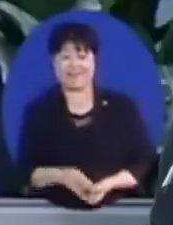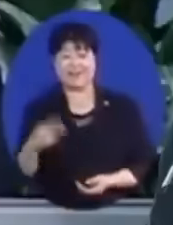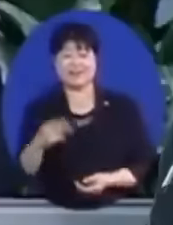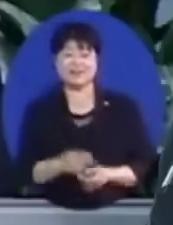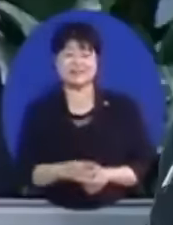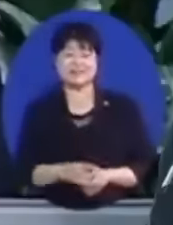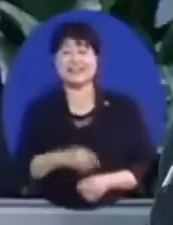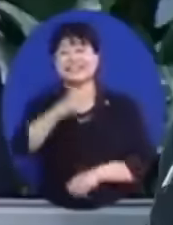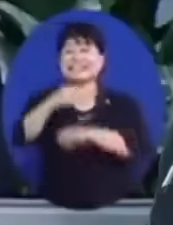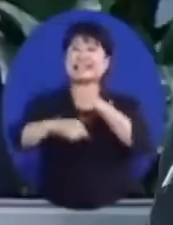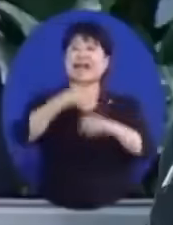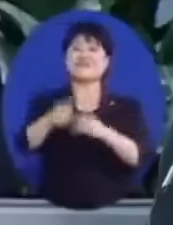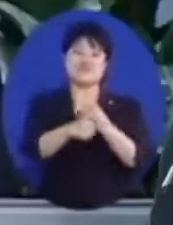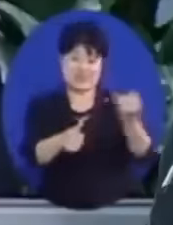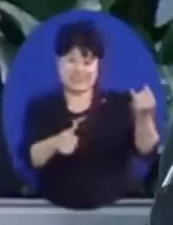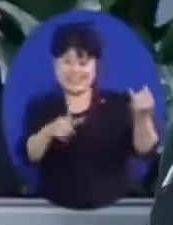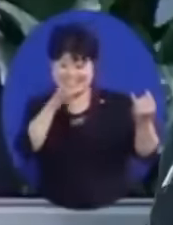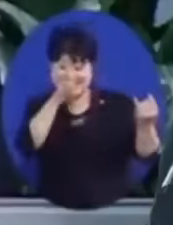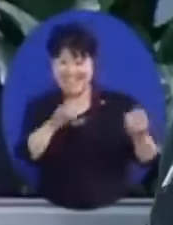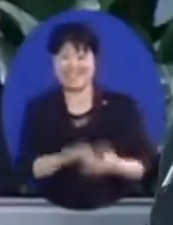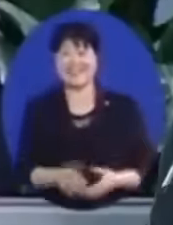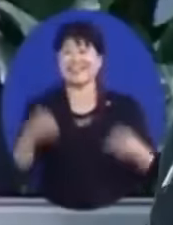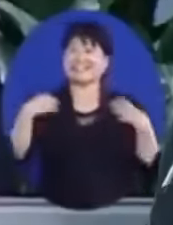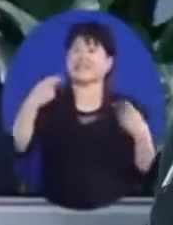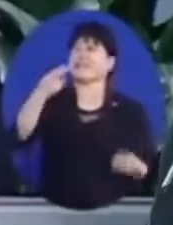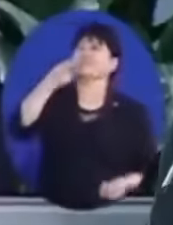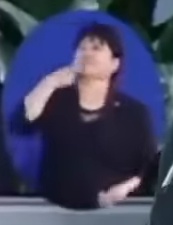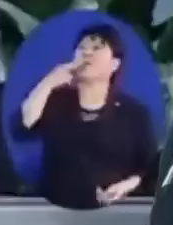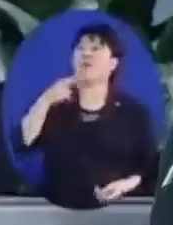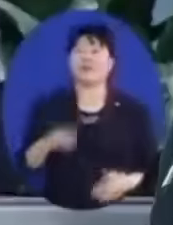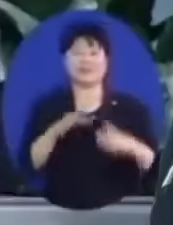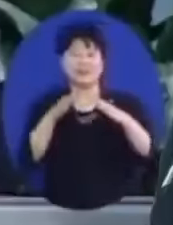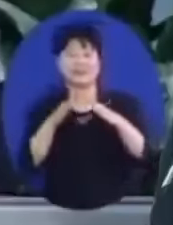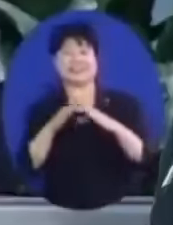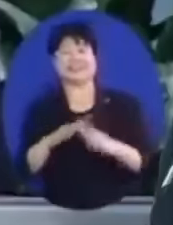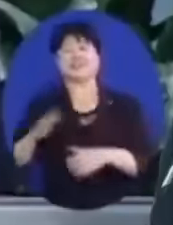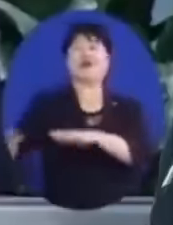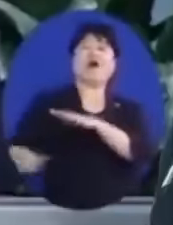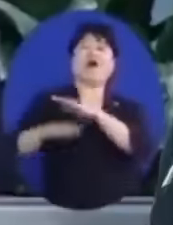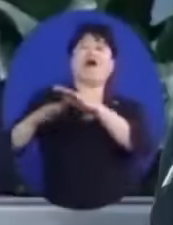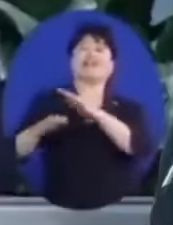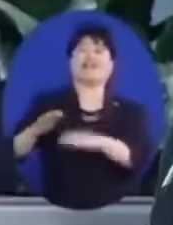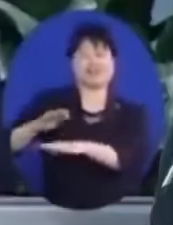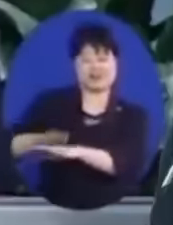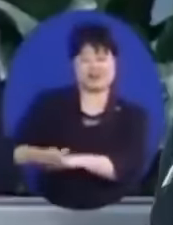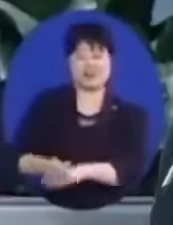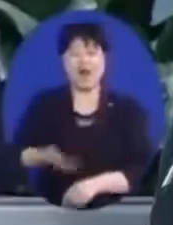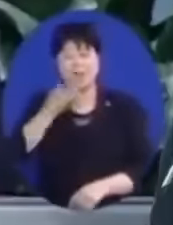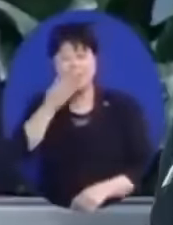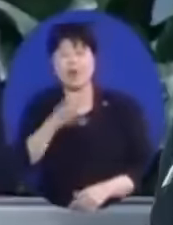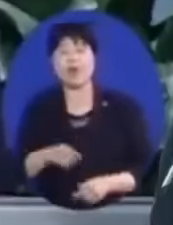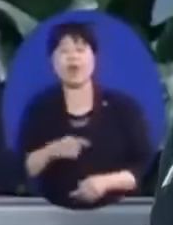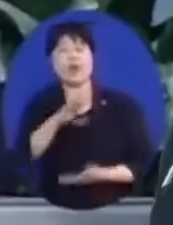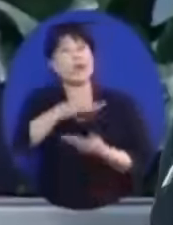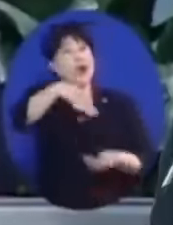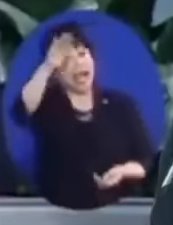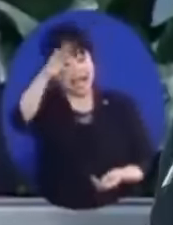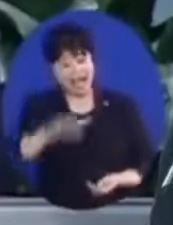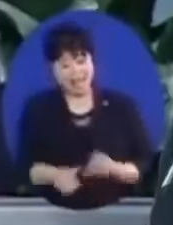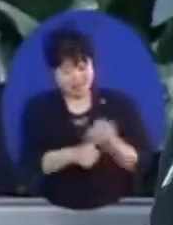그렇지 않으면 자유부인이 있어요. 아예 책임 없이 집안 살림은 엉망으로 내버려 두고 밥만 먹으면 밖으로 나가는